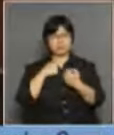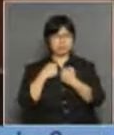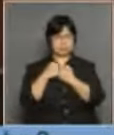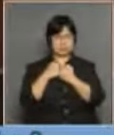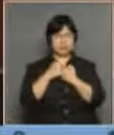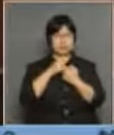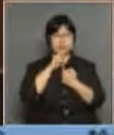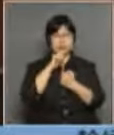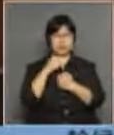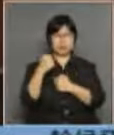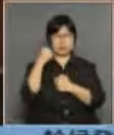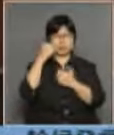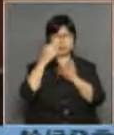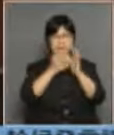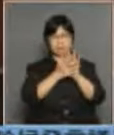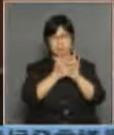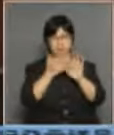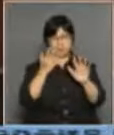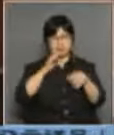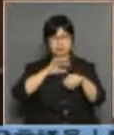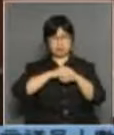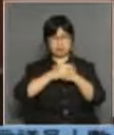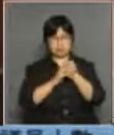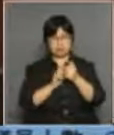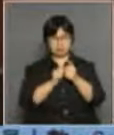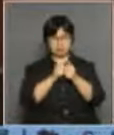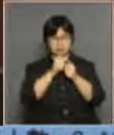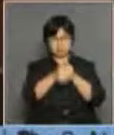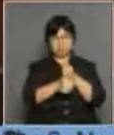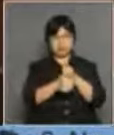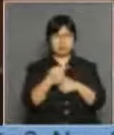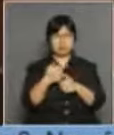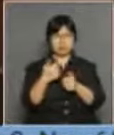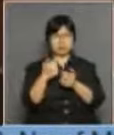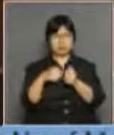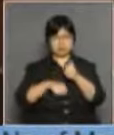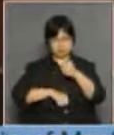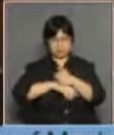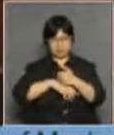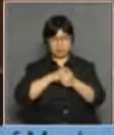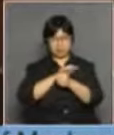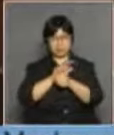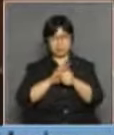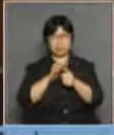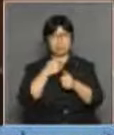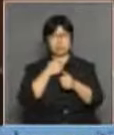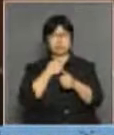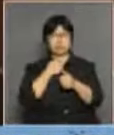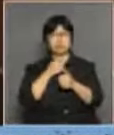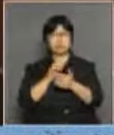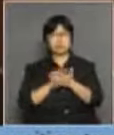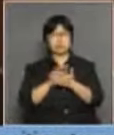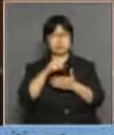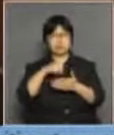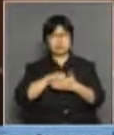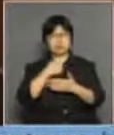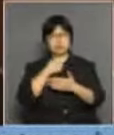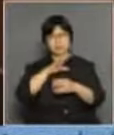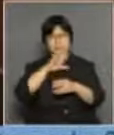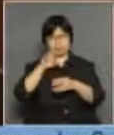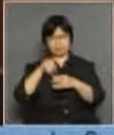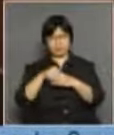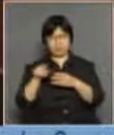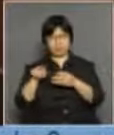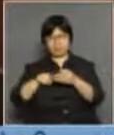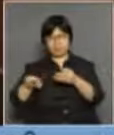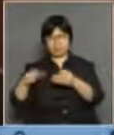續可以排名在世界的前茅，我們最基本要捍衛的當中一定要包括莫乃